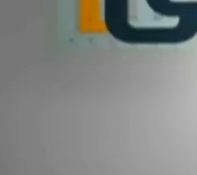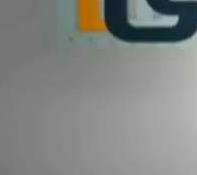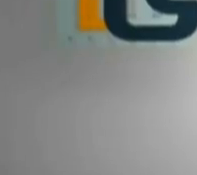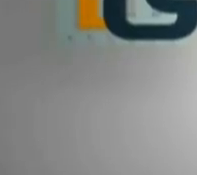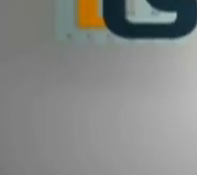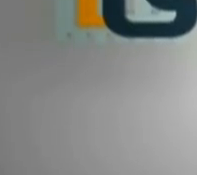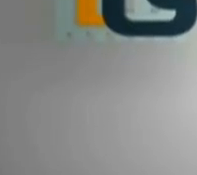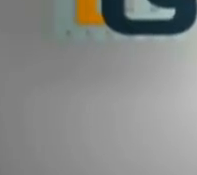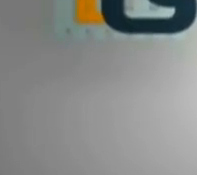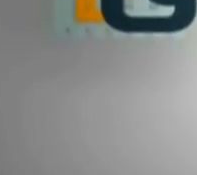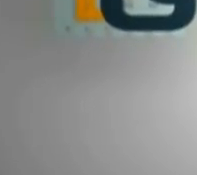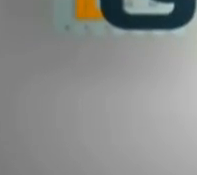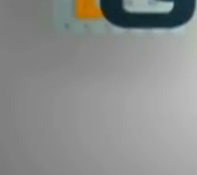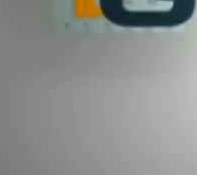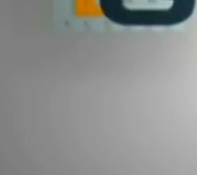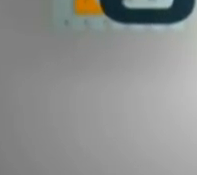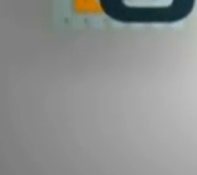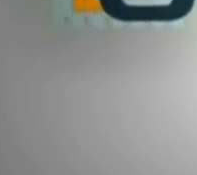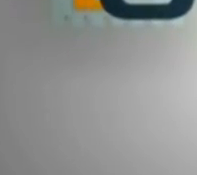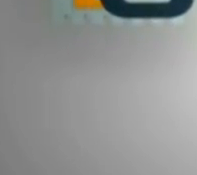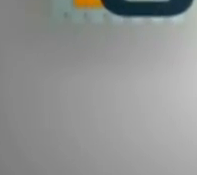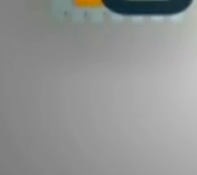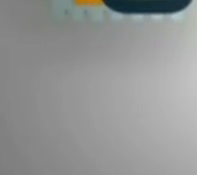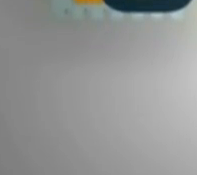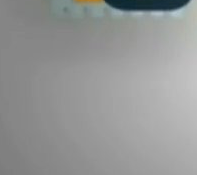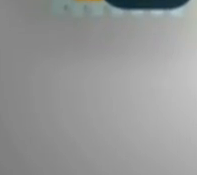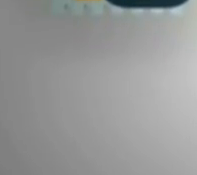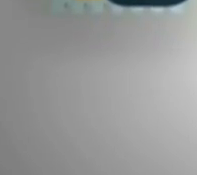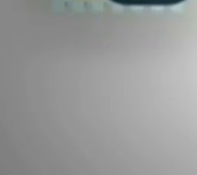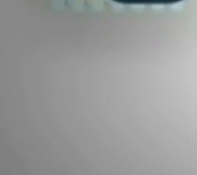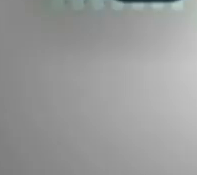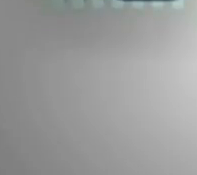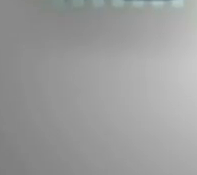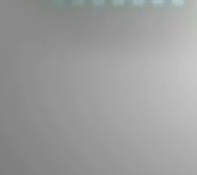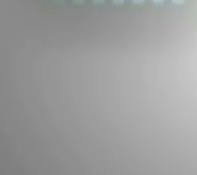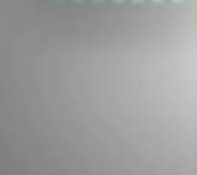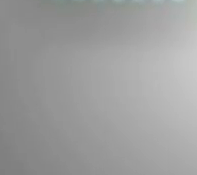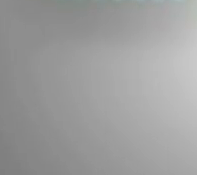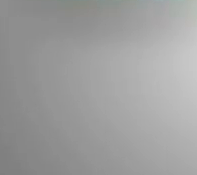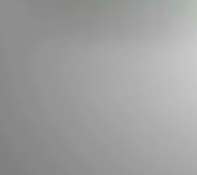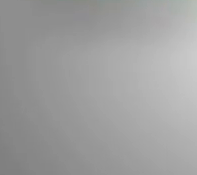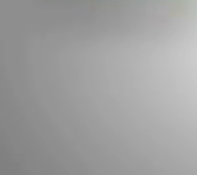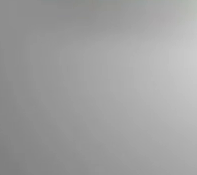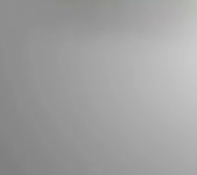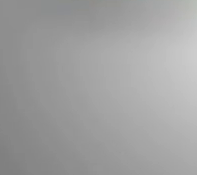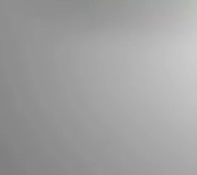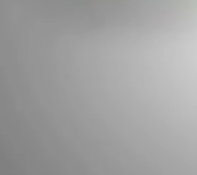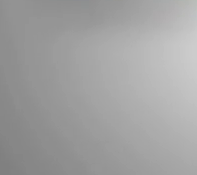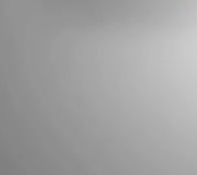ربنا اغفر لي ولوالدي وللمؤمنين يوم يقوم